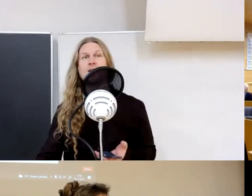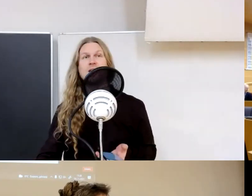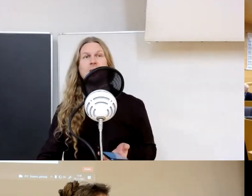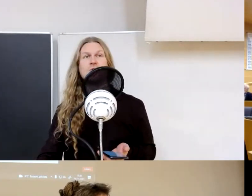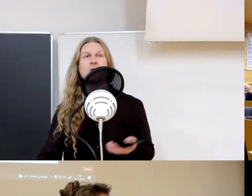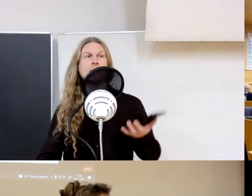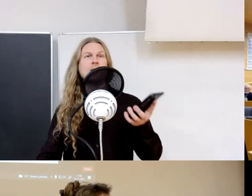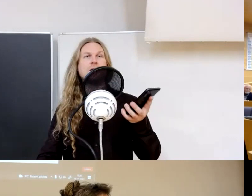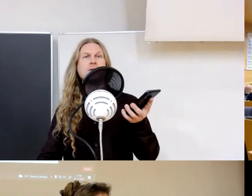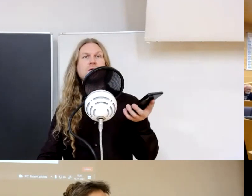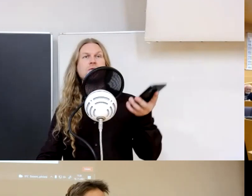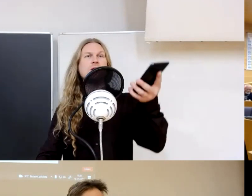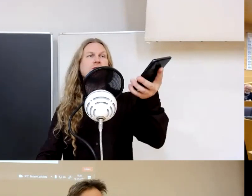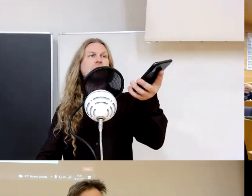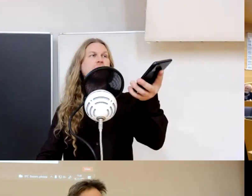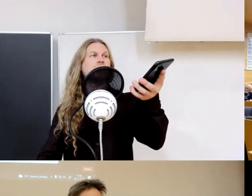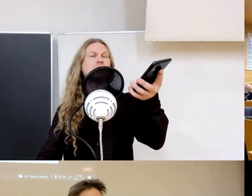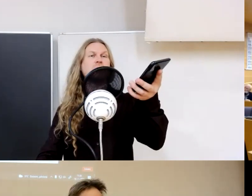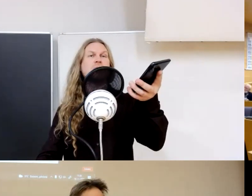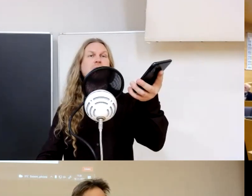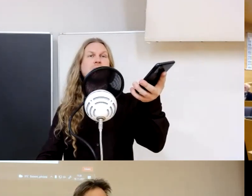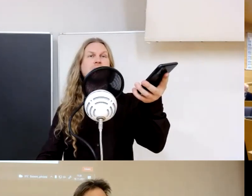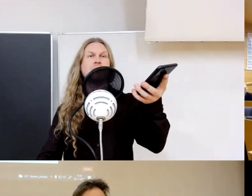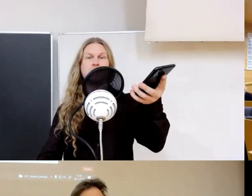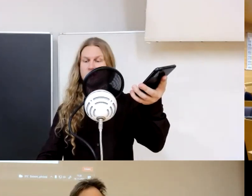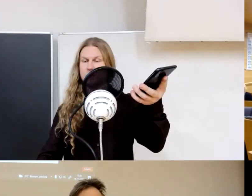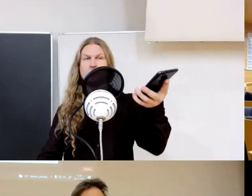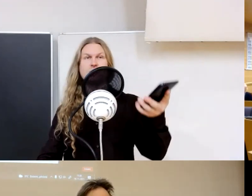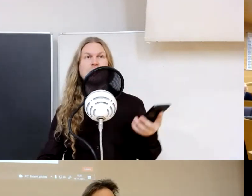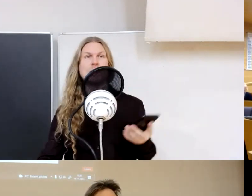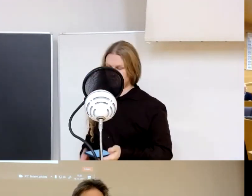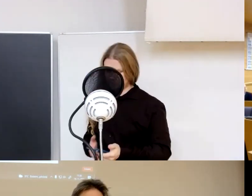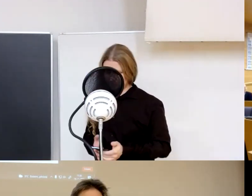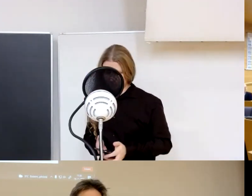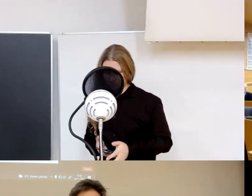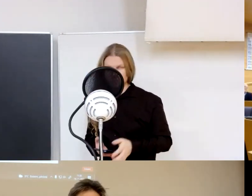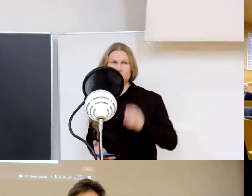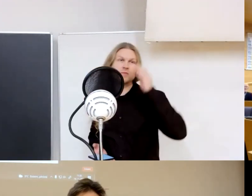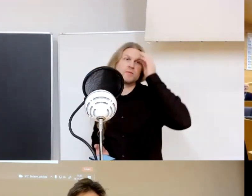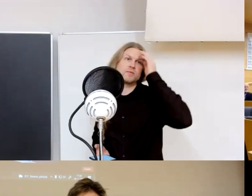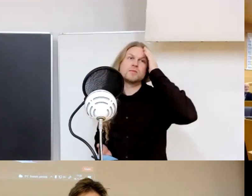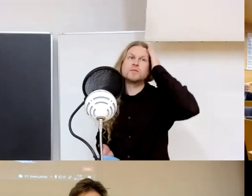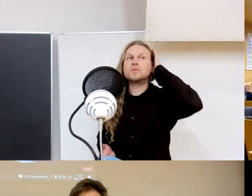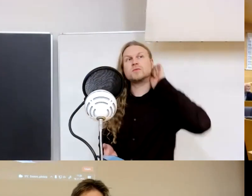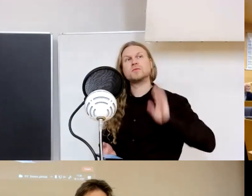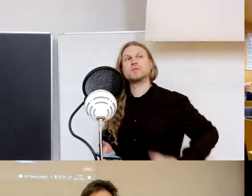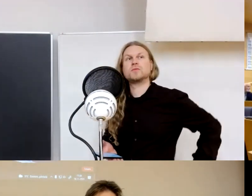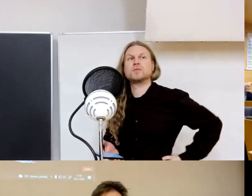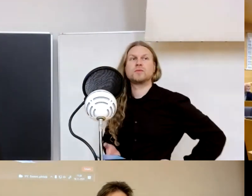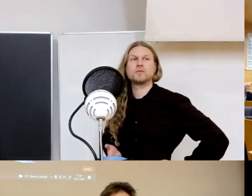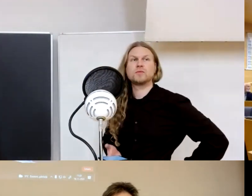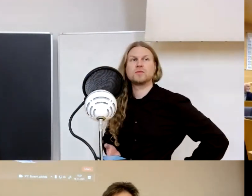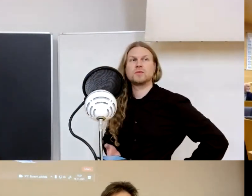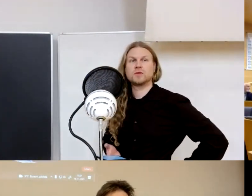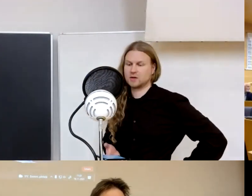heräs. Mutta täällä oli yleisössä noussut samaan tien ensimmäinen kysymys siellä. Joo, mua kiinnosti, olit kirjoittanut tuohon